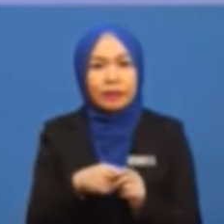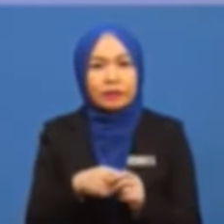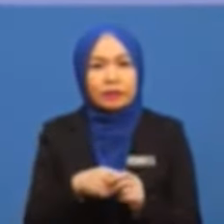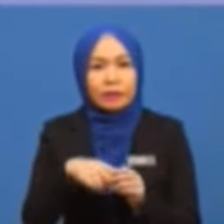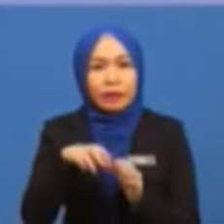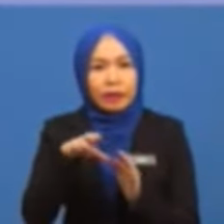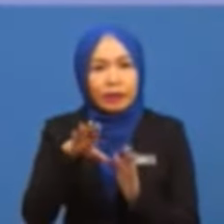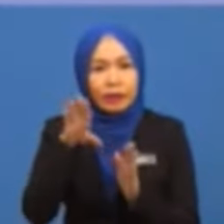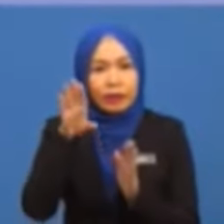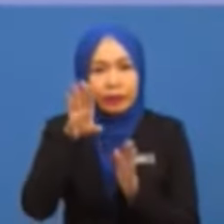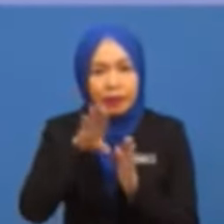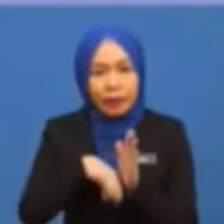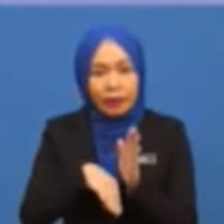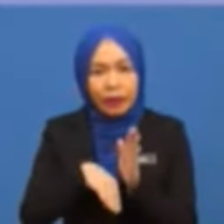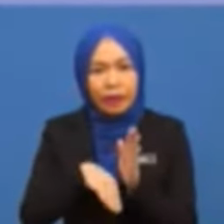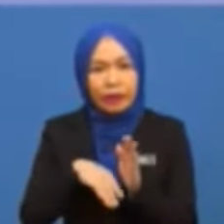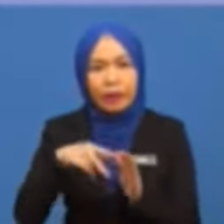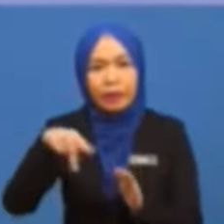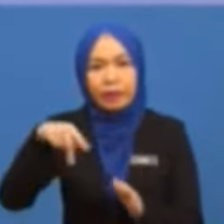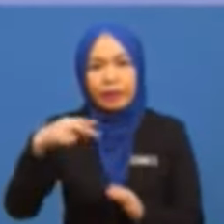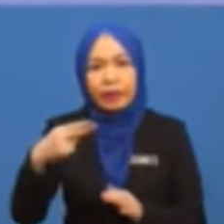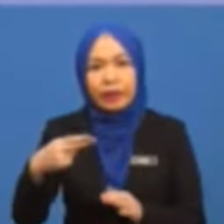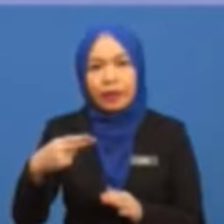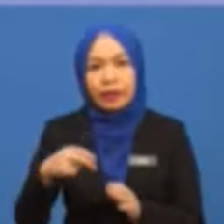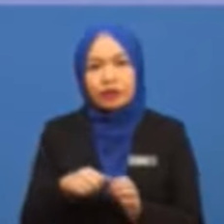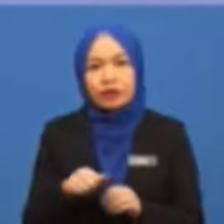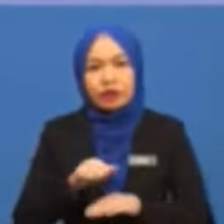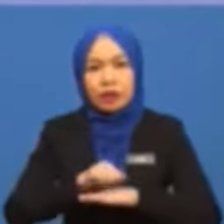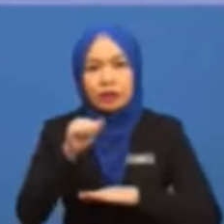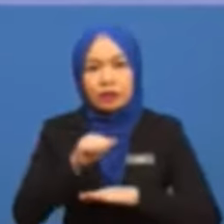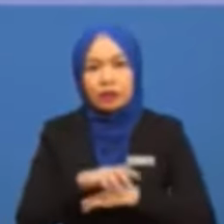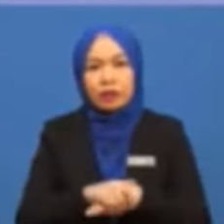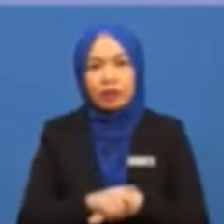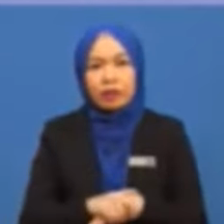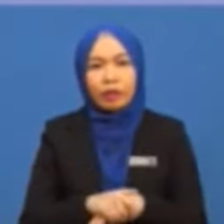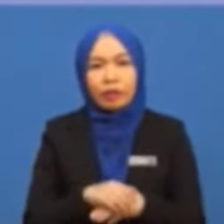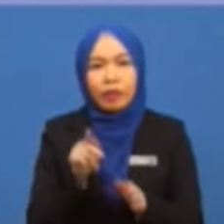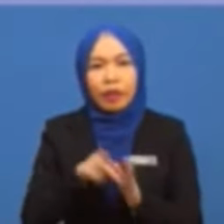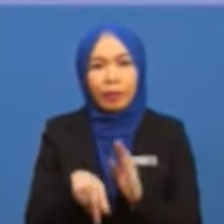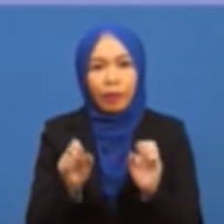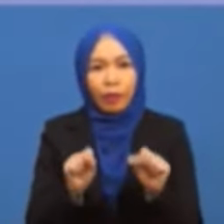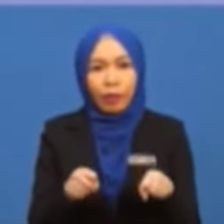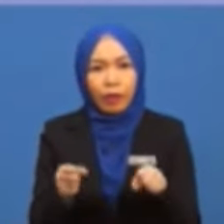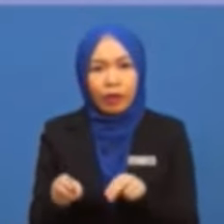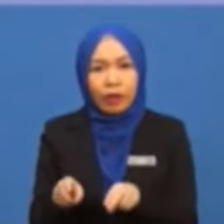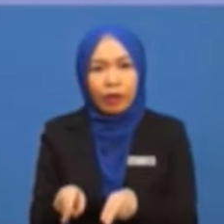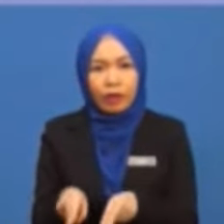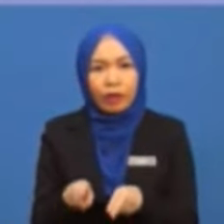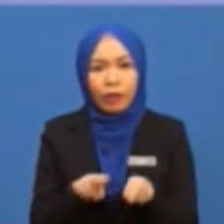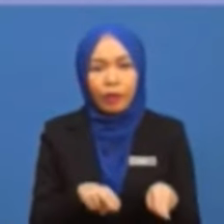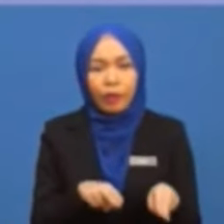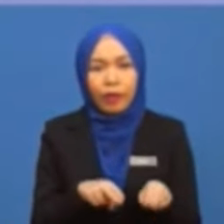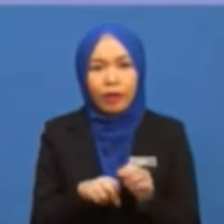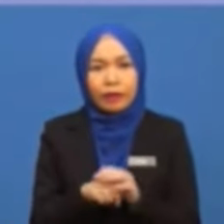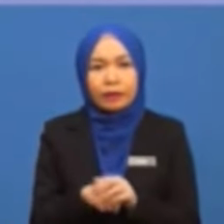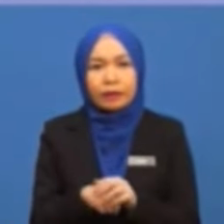dimanipulasikan kepekatan ion hidrogen. Bergerak balas: nilai pH.